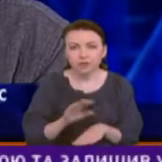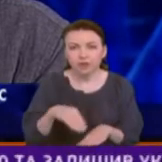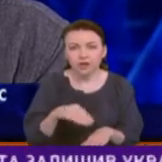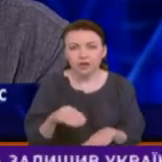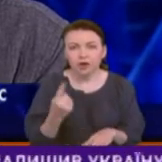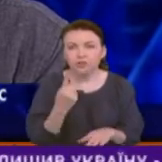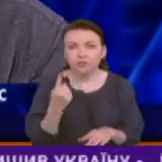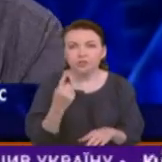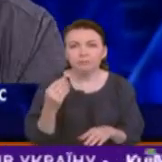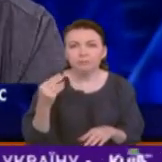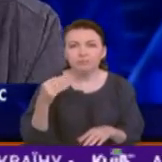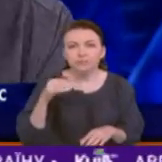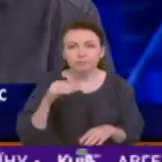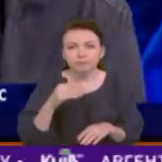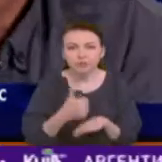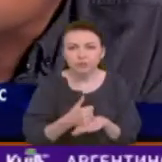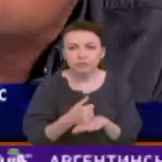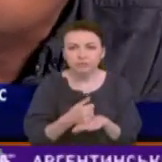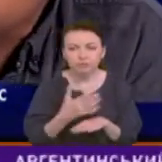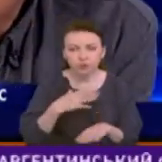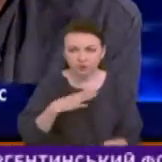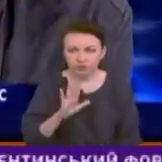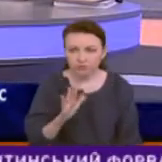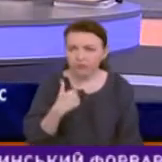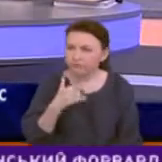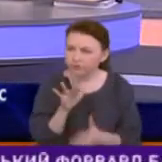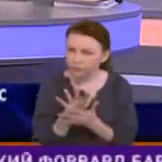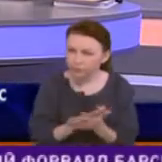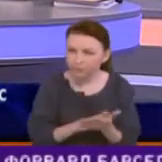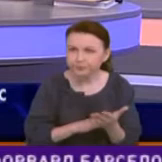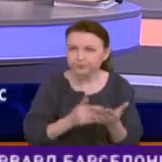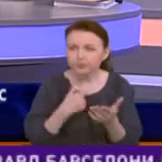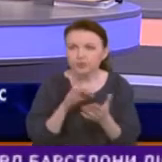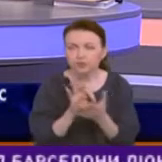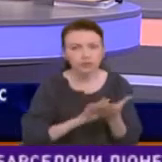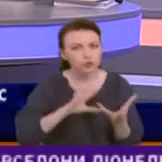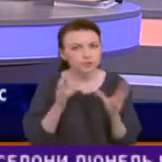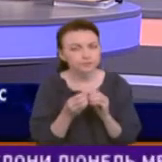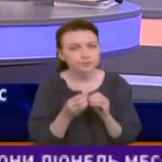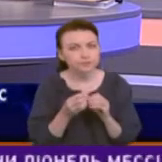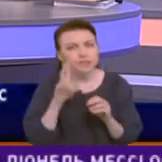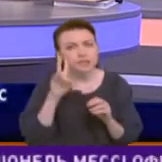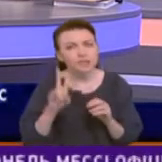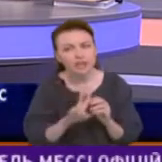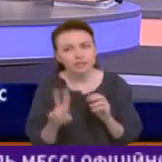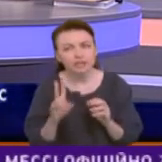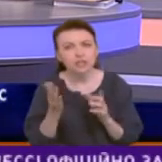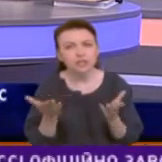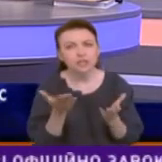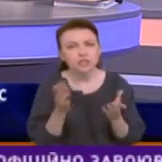з єпископів казав, а ви знаєте? Чекайте. Да. Так, зараз, я перепрошую, так я просто зразу роблю висновок. Ті церкви, які би переходили